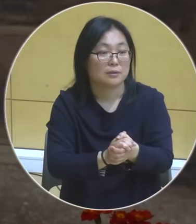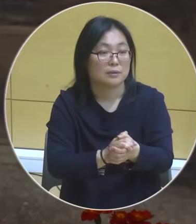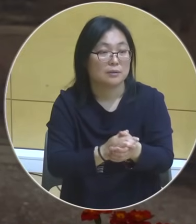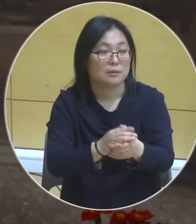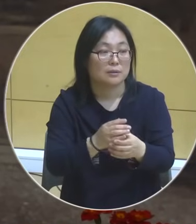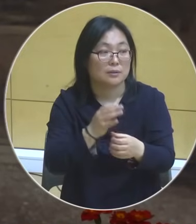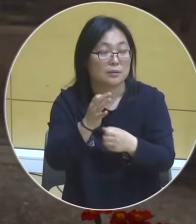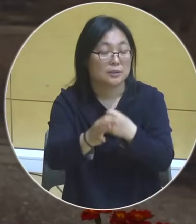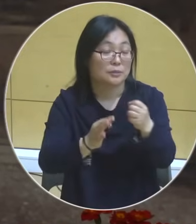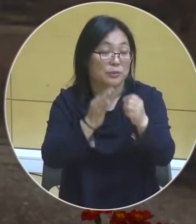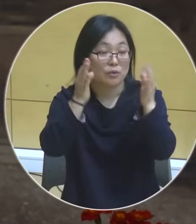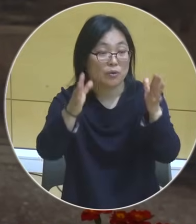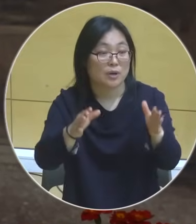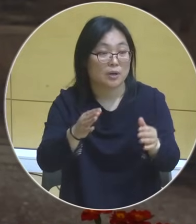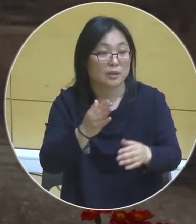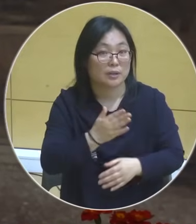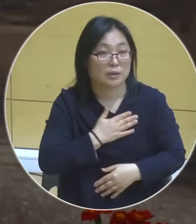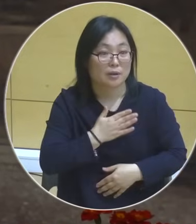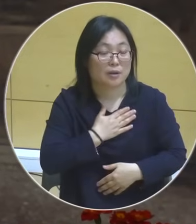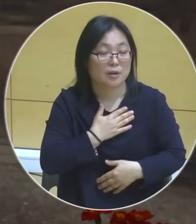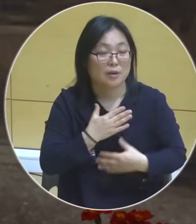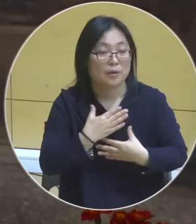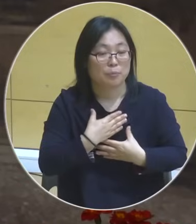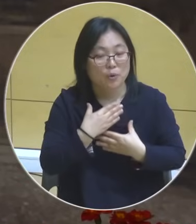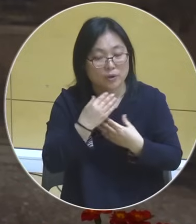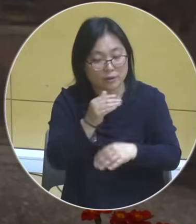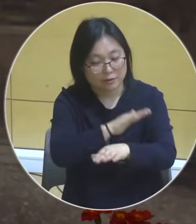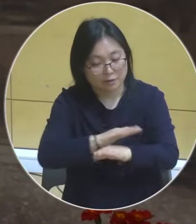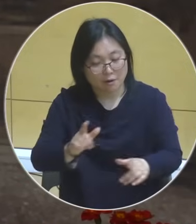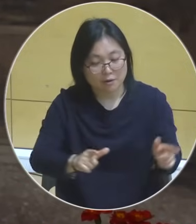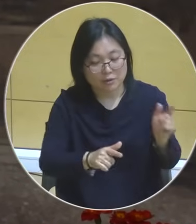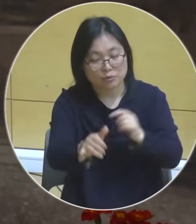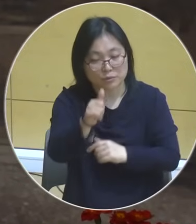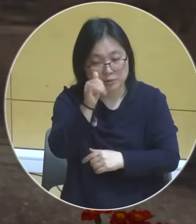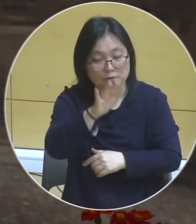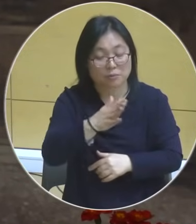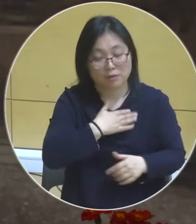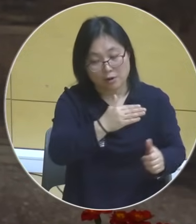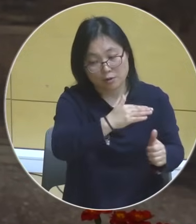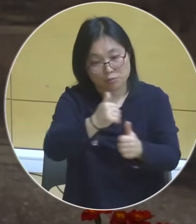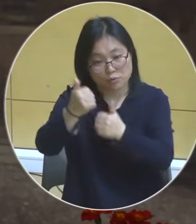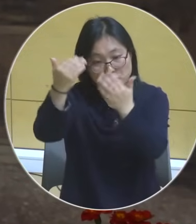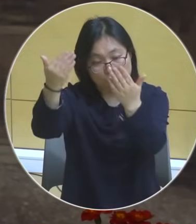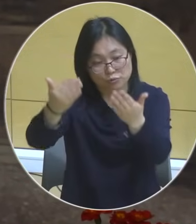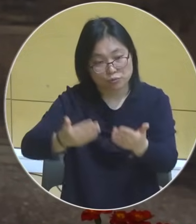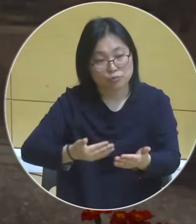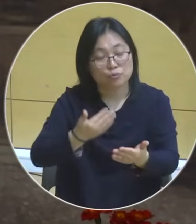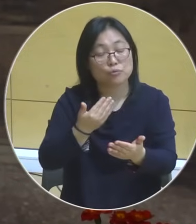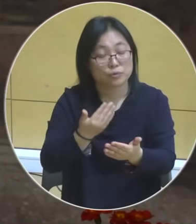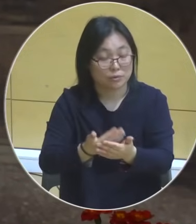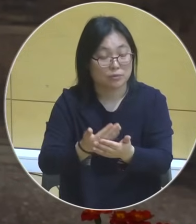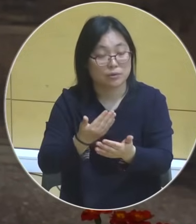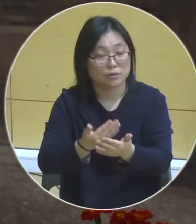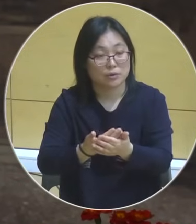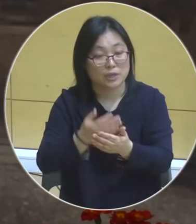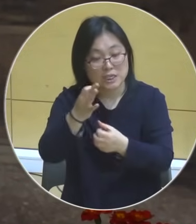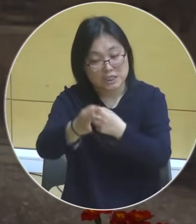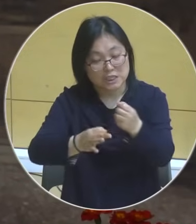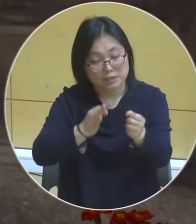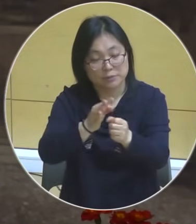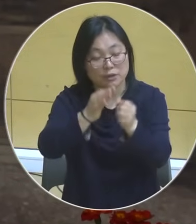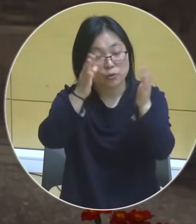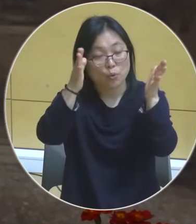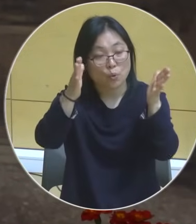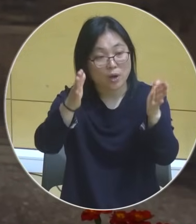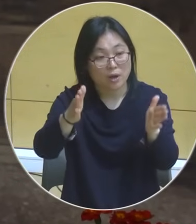10년 자기가 평안한 데서 잘 살 수 있었지만 나를 불러서 나를 데리고 가실 줄 아시고 10년